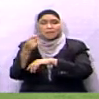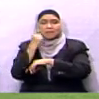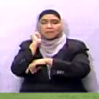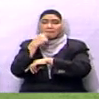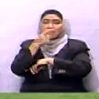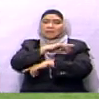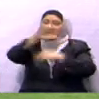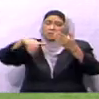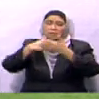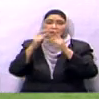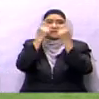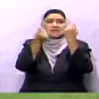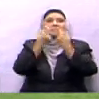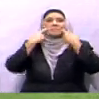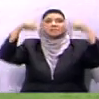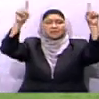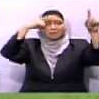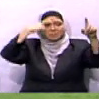pasukannya berjaya mengawal permainan